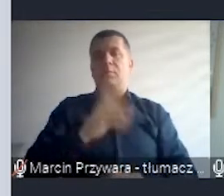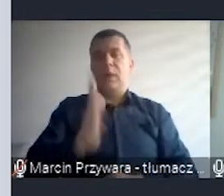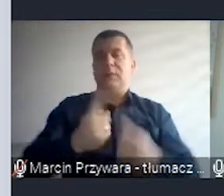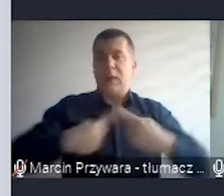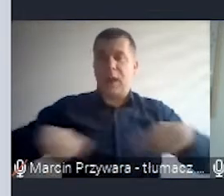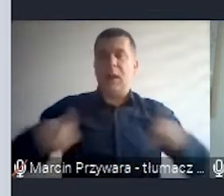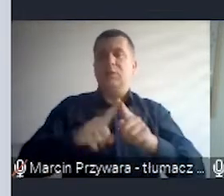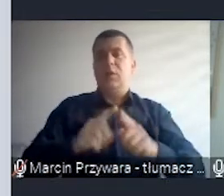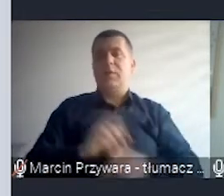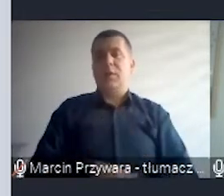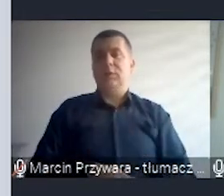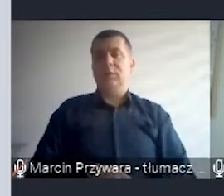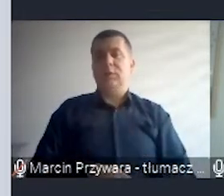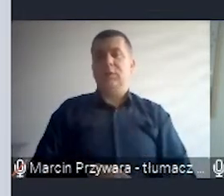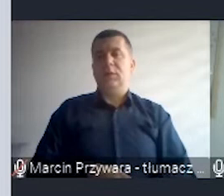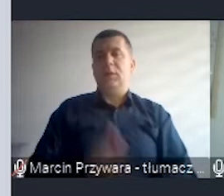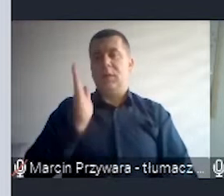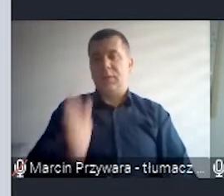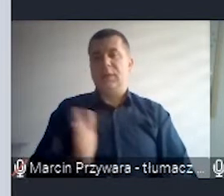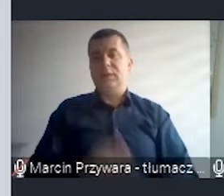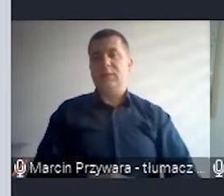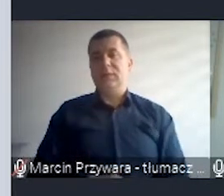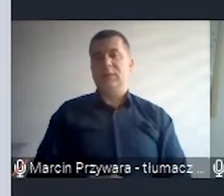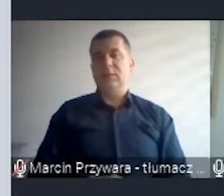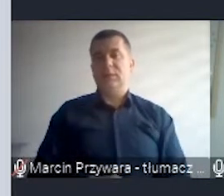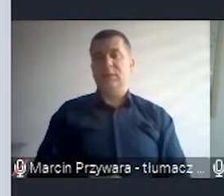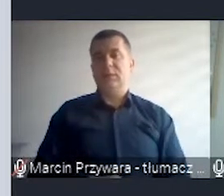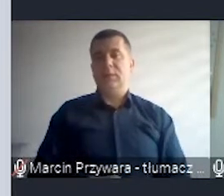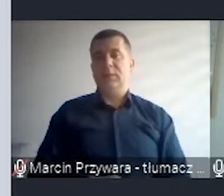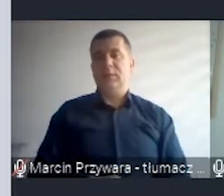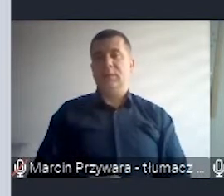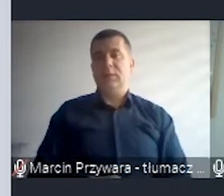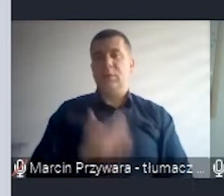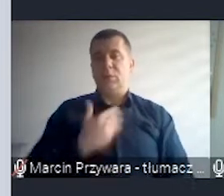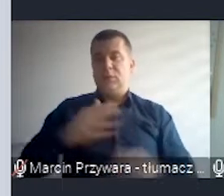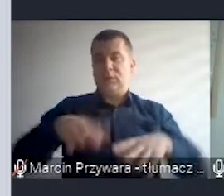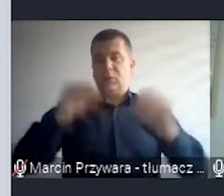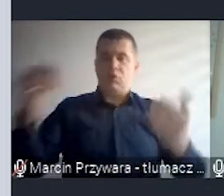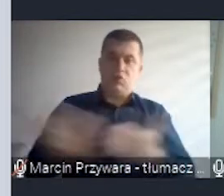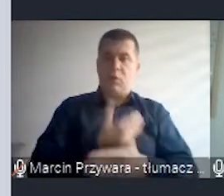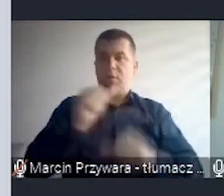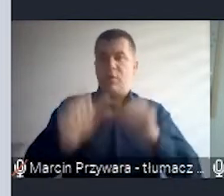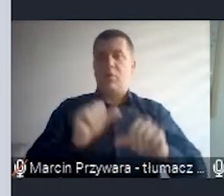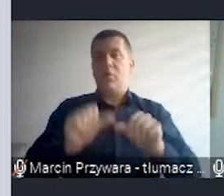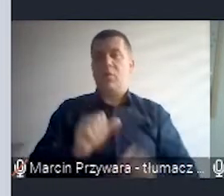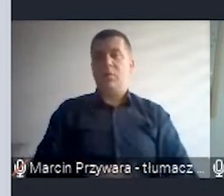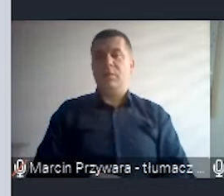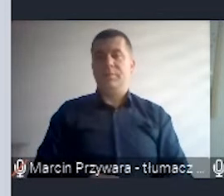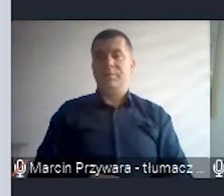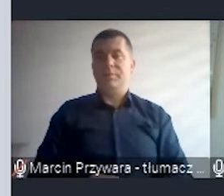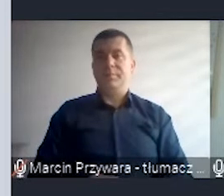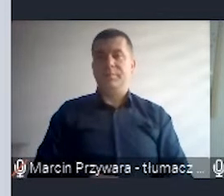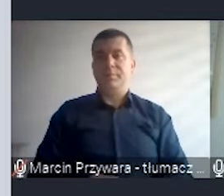realizować, czy które realizować będziecie. Jako że zaczął się nam nowy rok i